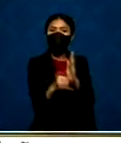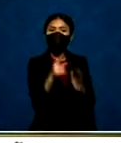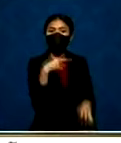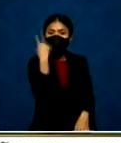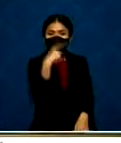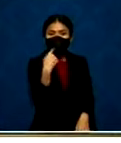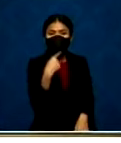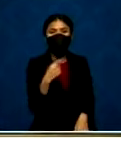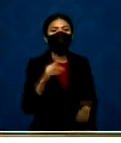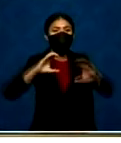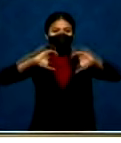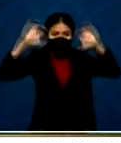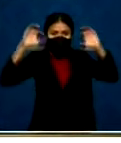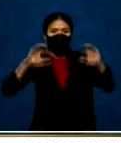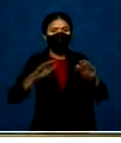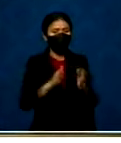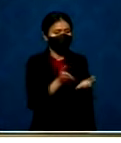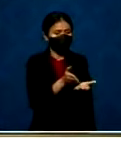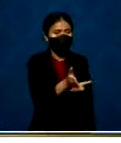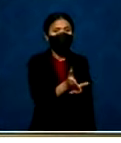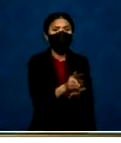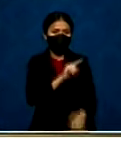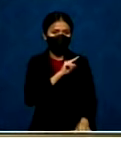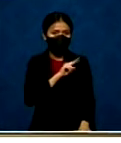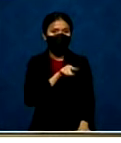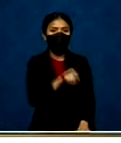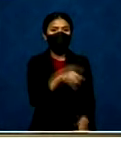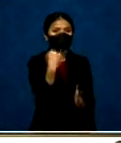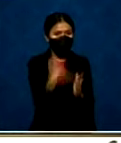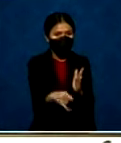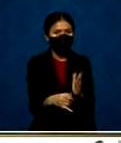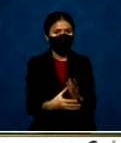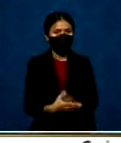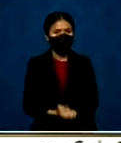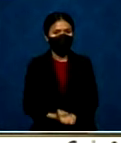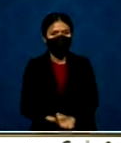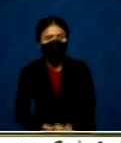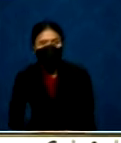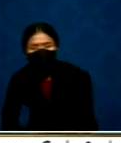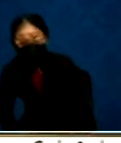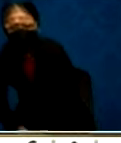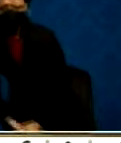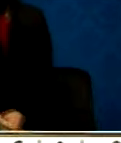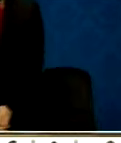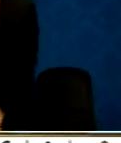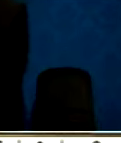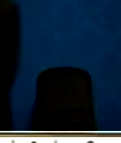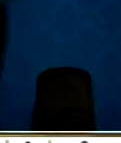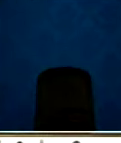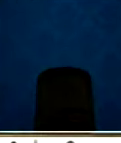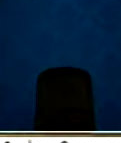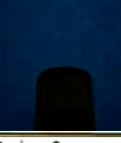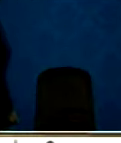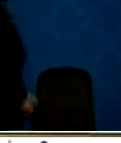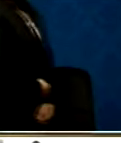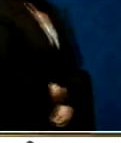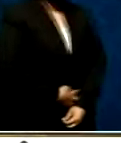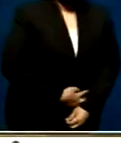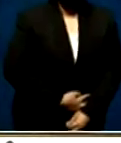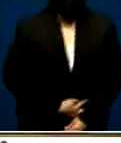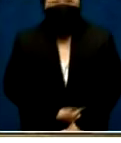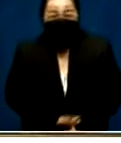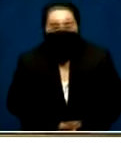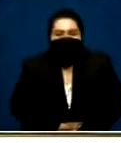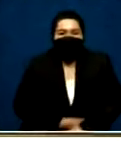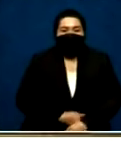อบของรัฐบาลและหน่วยงานราชการแอฟริกันสวายฟีเวอร์ที่ทำให้หมูจำนวนมากตายนะครับโดยเฉพา